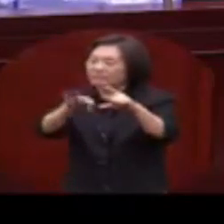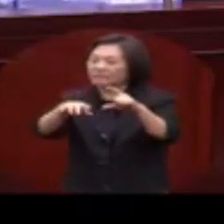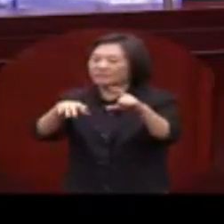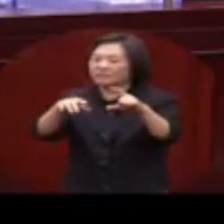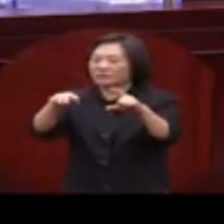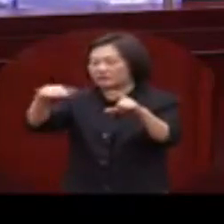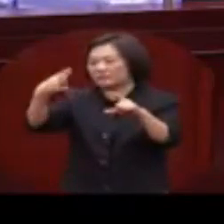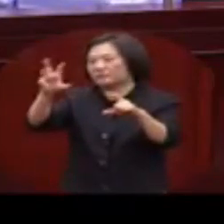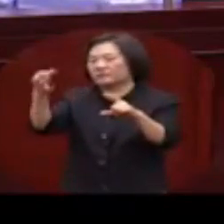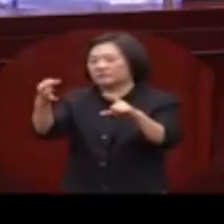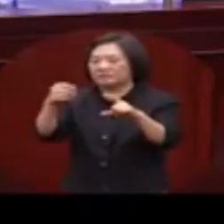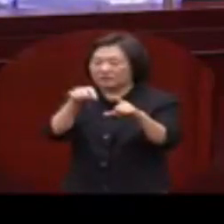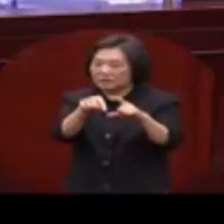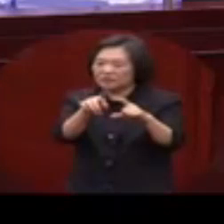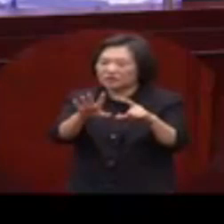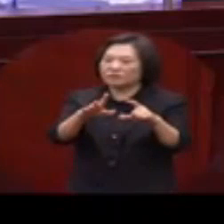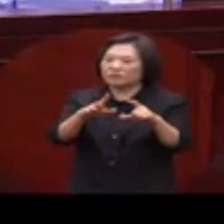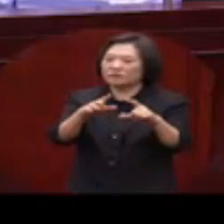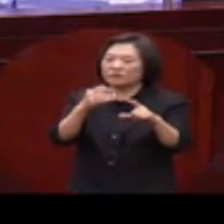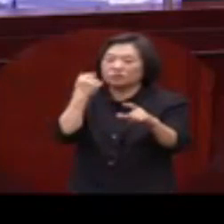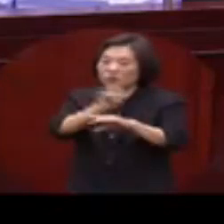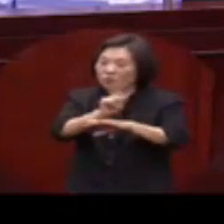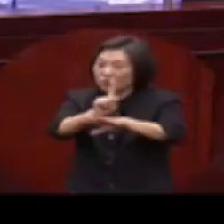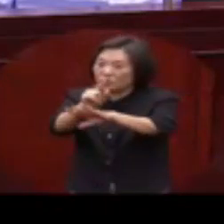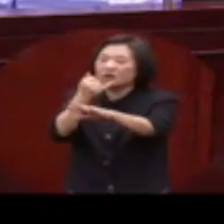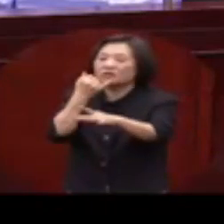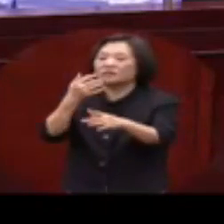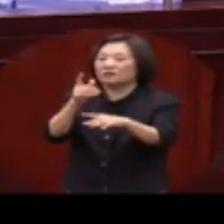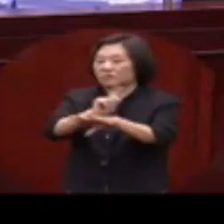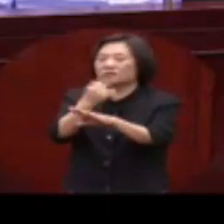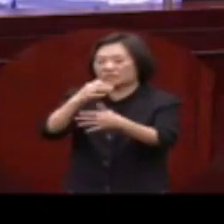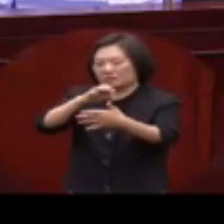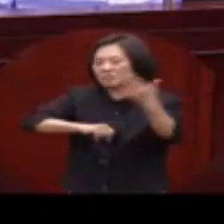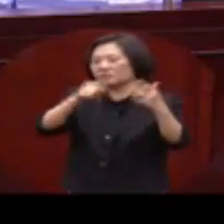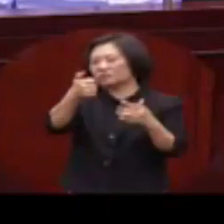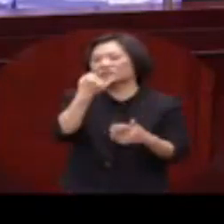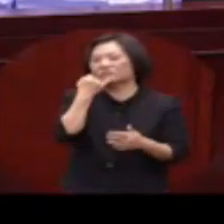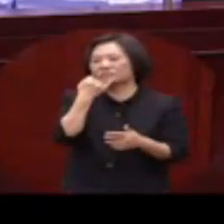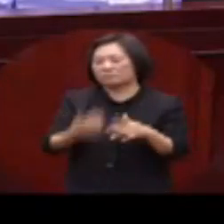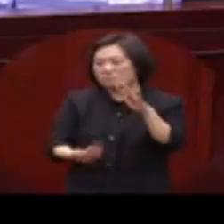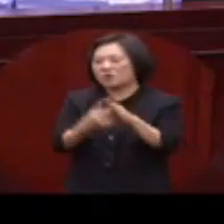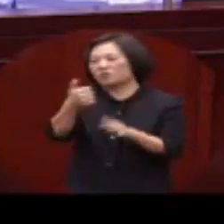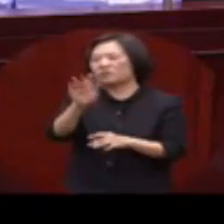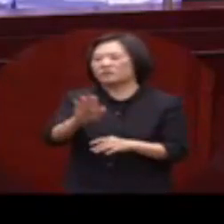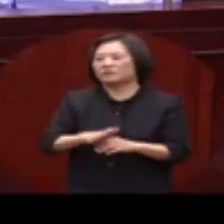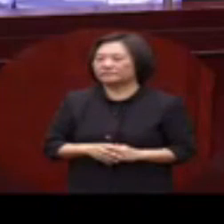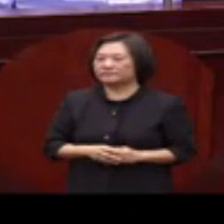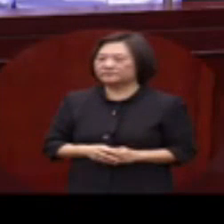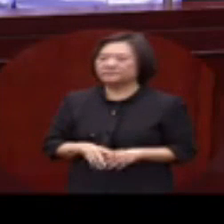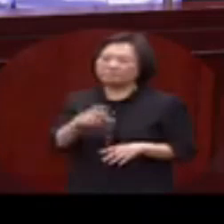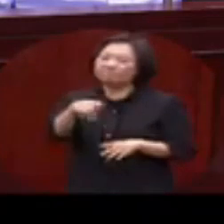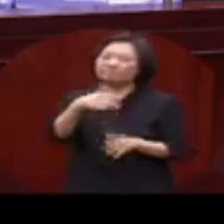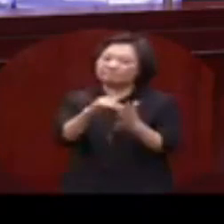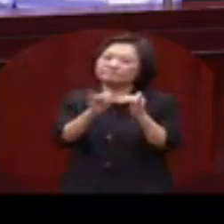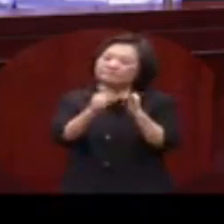50块，那一张健老卡、哦、如何扩充使用、哦、我们现在还在思考，还在思考。但是这样的、哦、社会福利